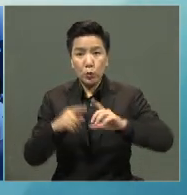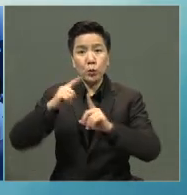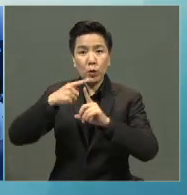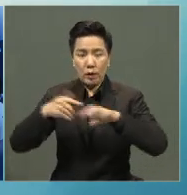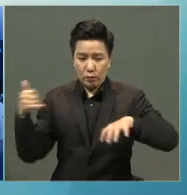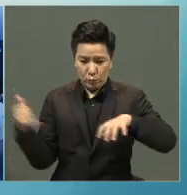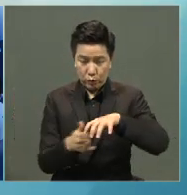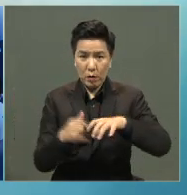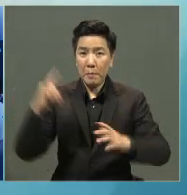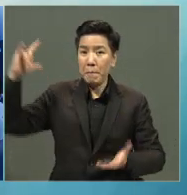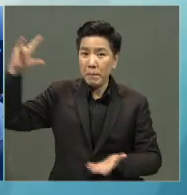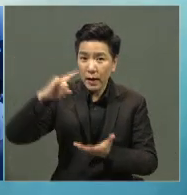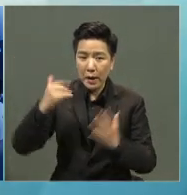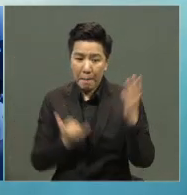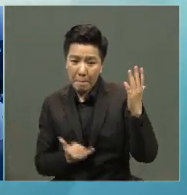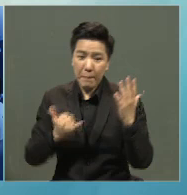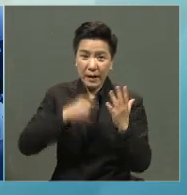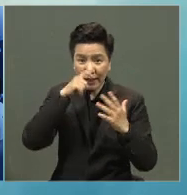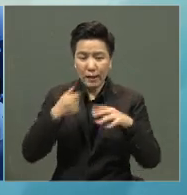วันต่อนะครับแต่มาตรการเรื่องเรื่องของสเตจคอทันทีนทุกๆคนที่เข้ามายังอยู่ที่14